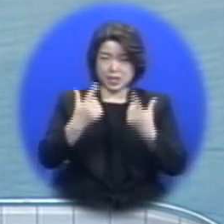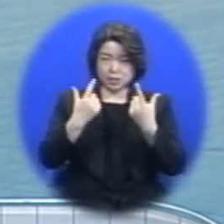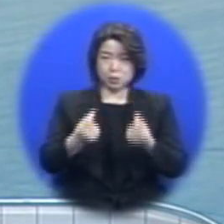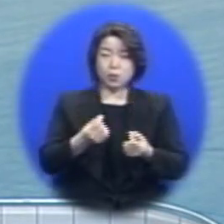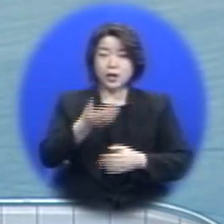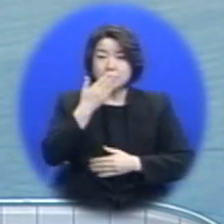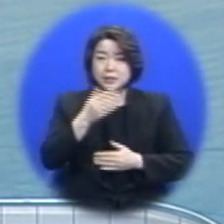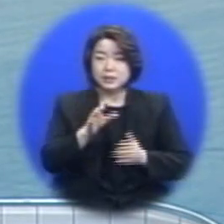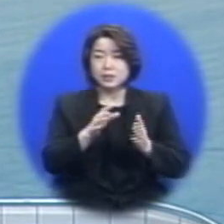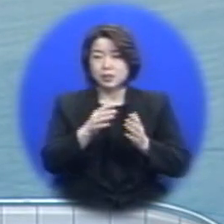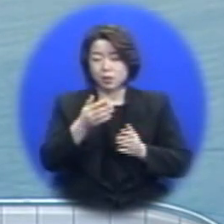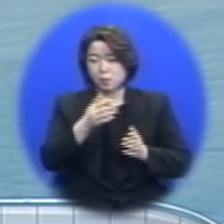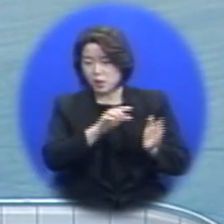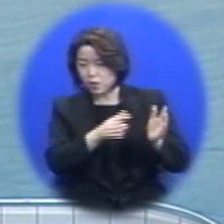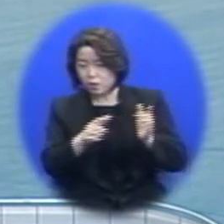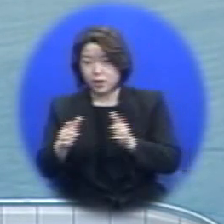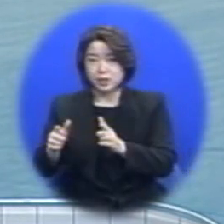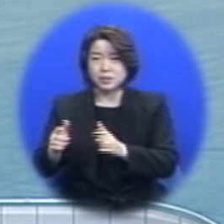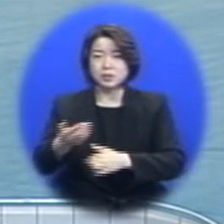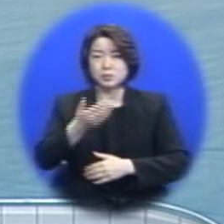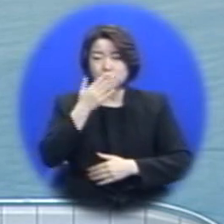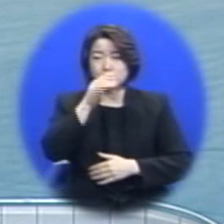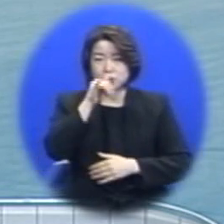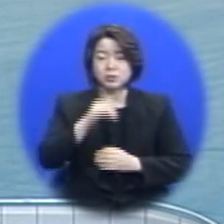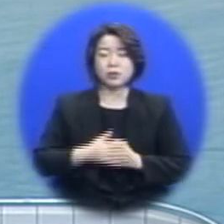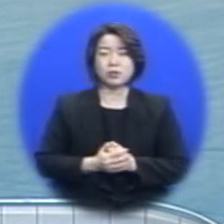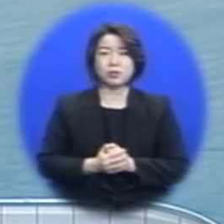똑같은 양식을 지금까지 계속 먹으면서 삽니다.